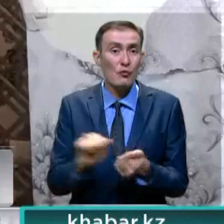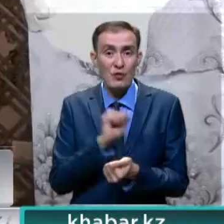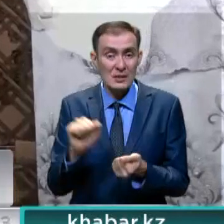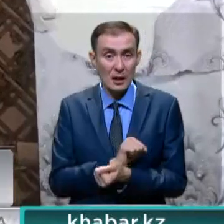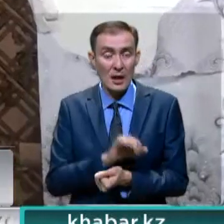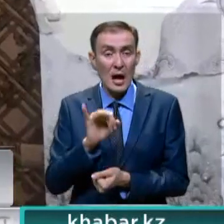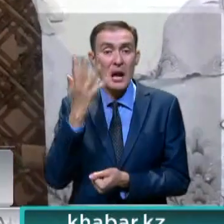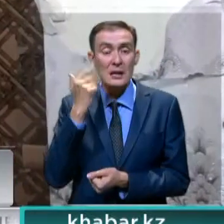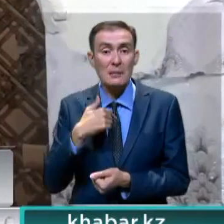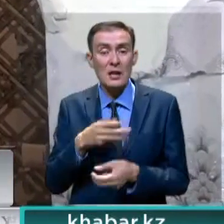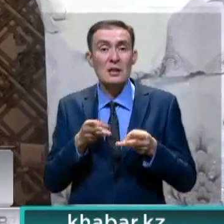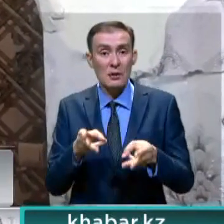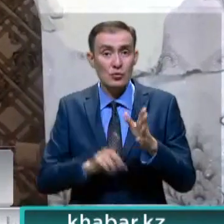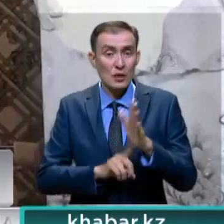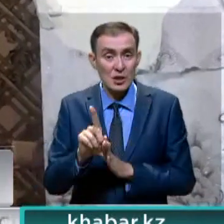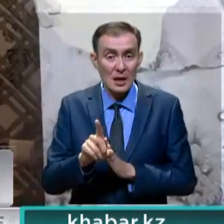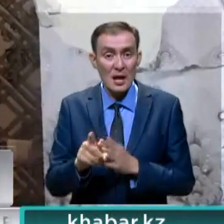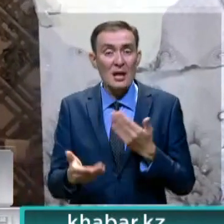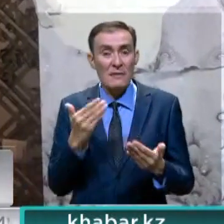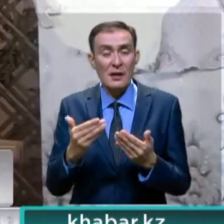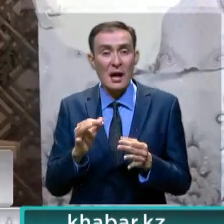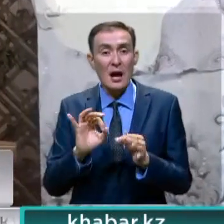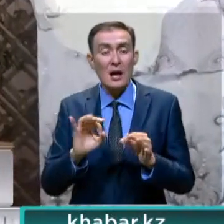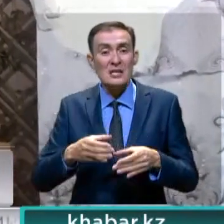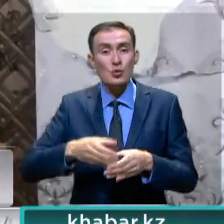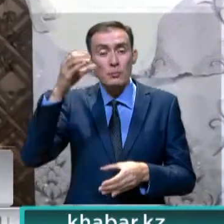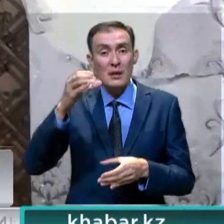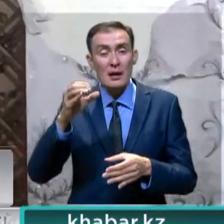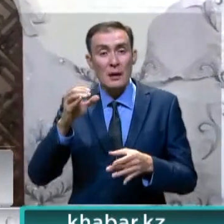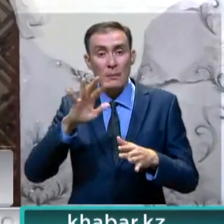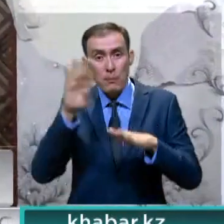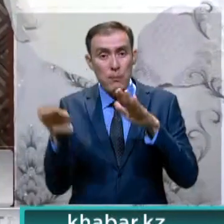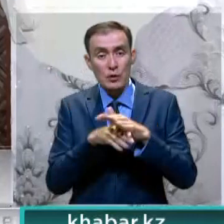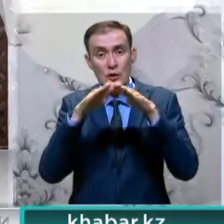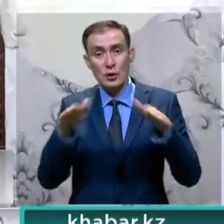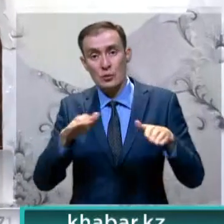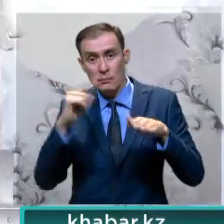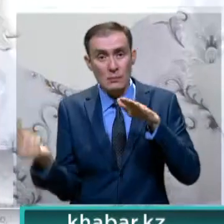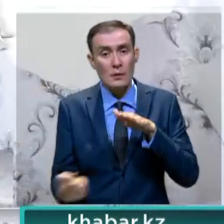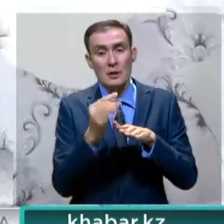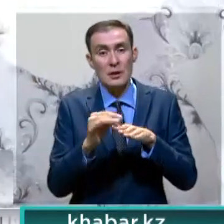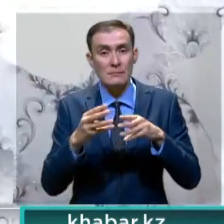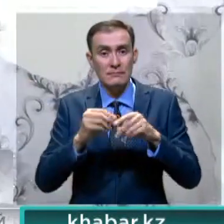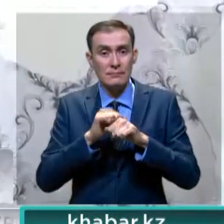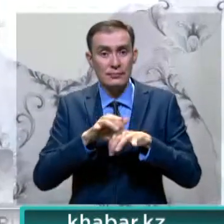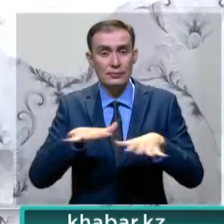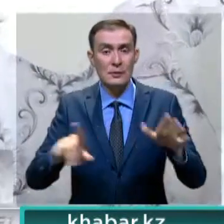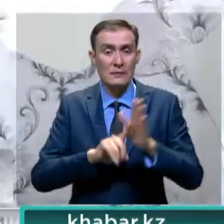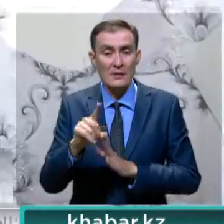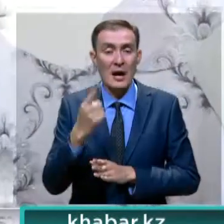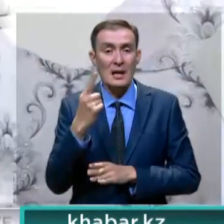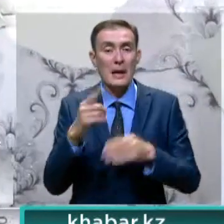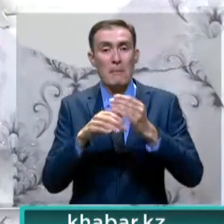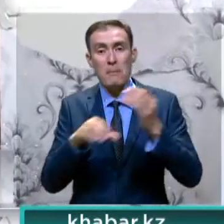высохли. А когда мы печку затопили, видать, огонек с дымохода под крышу залетел и начал тлеть. Балка одна